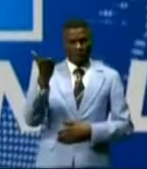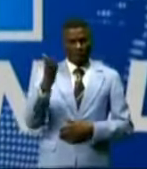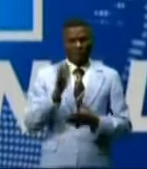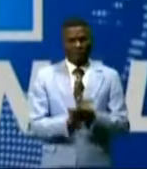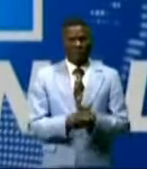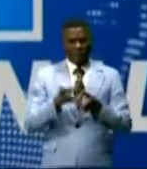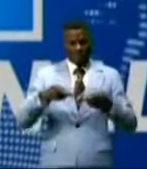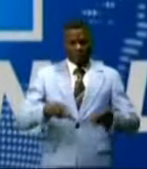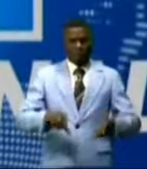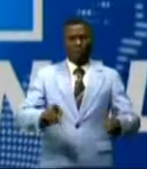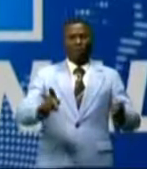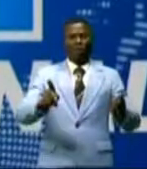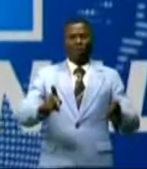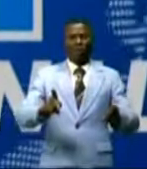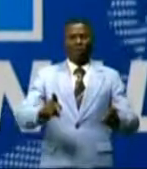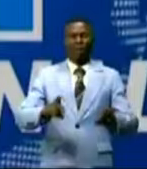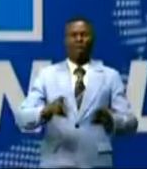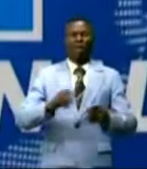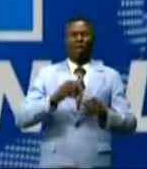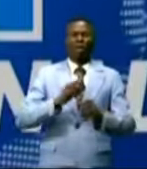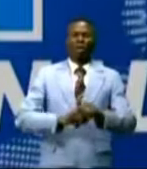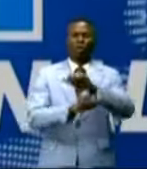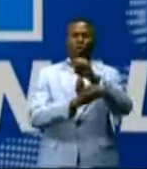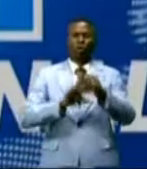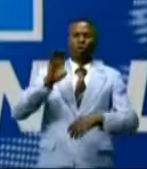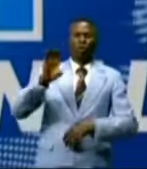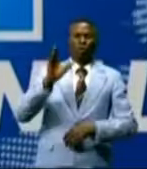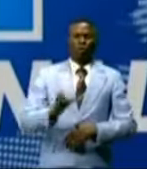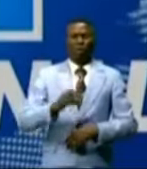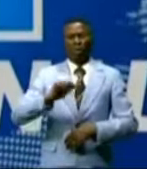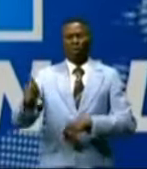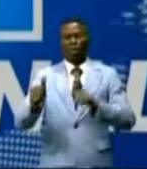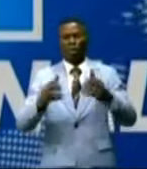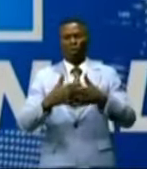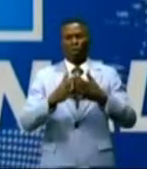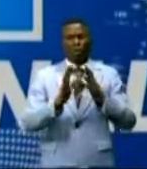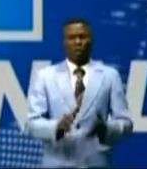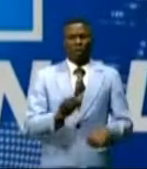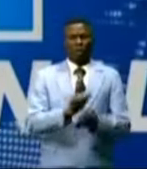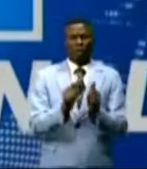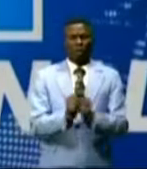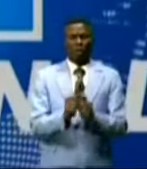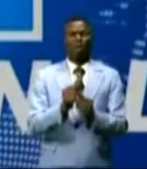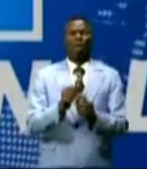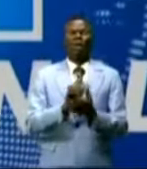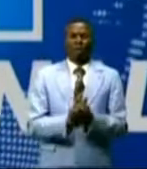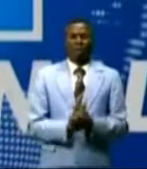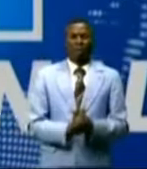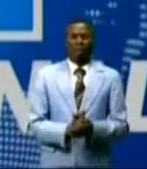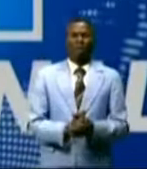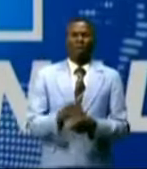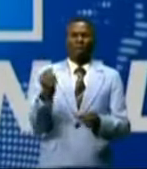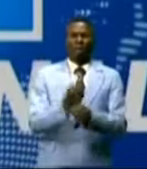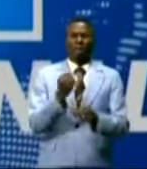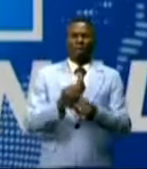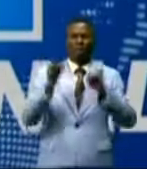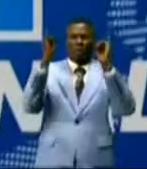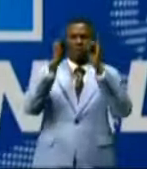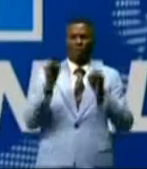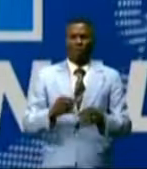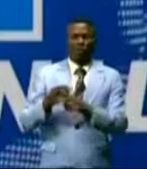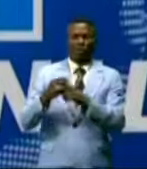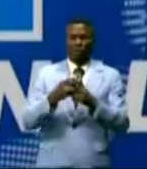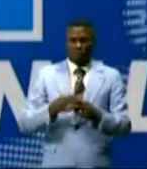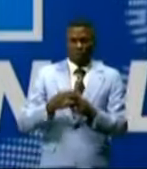a permis de rassurer les banques, les assureurs et autres partenaires sur la disponibilité de services numériques tels que la